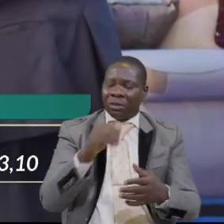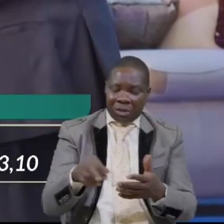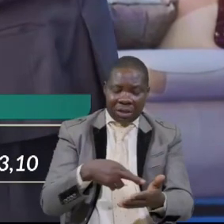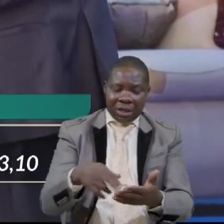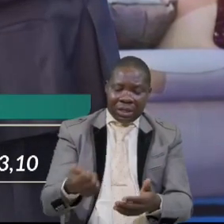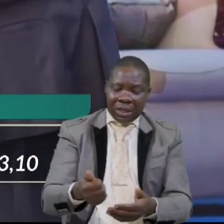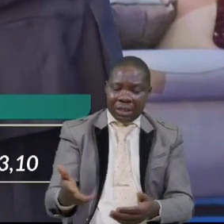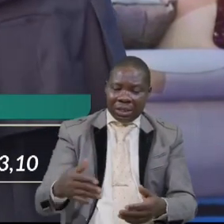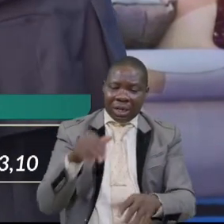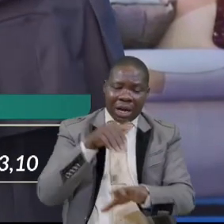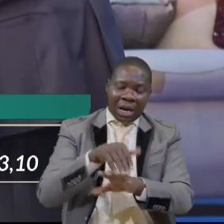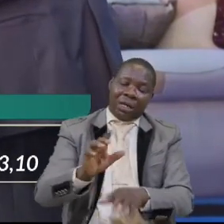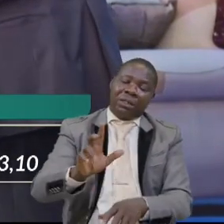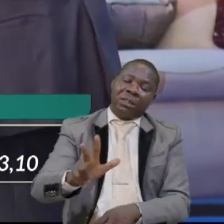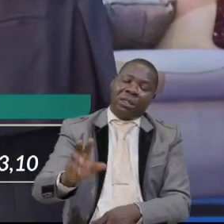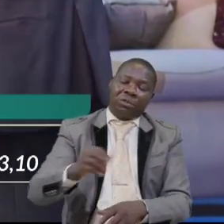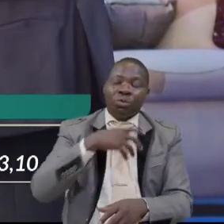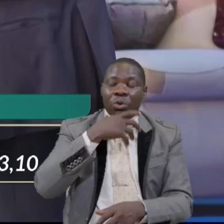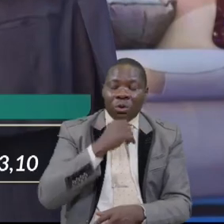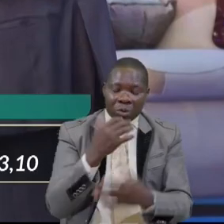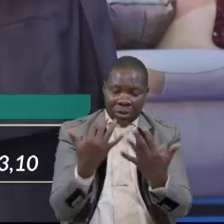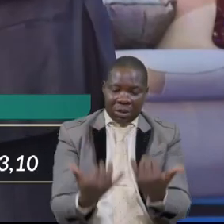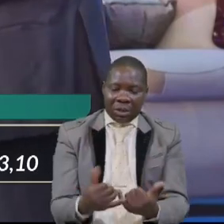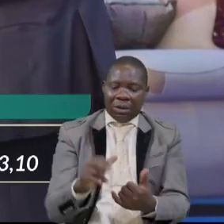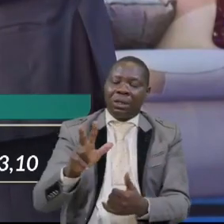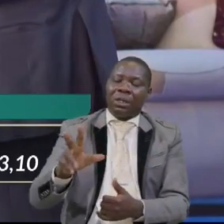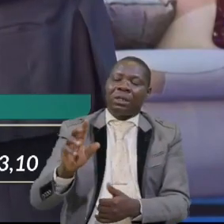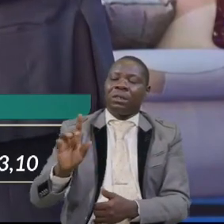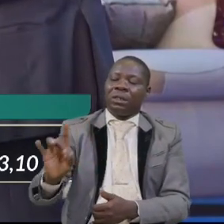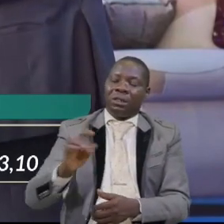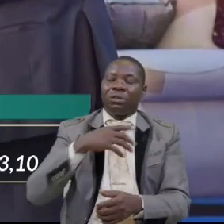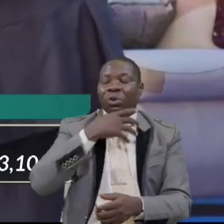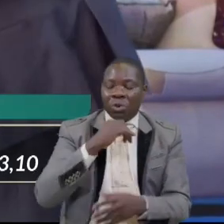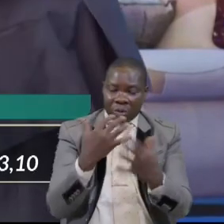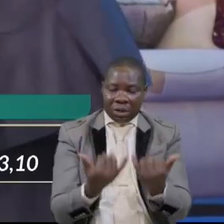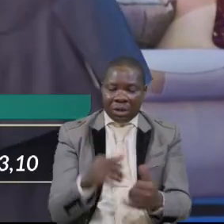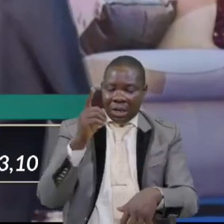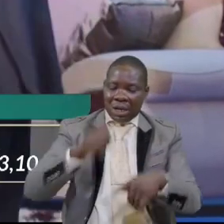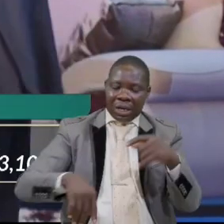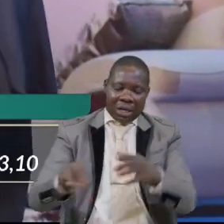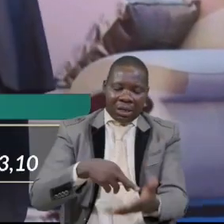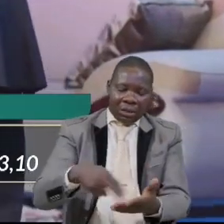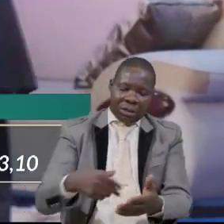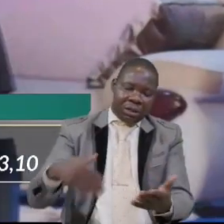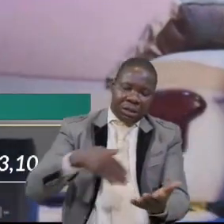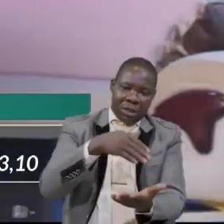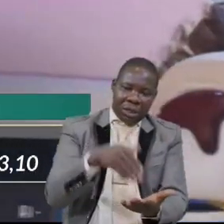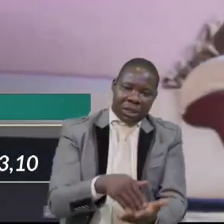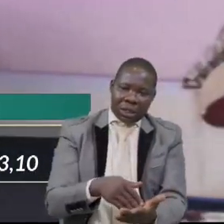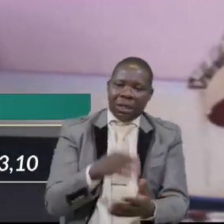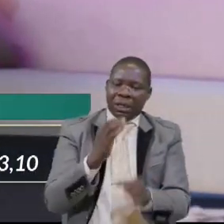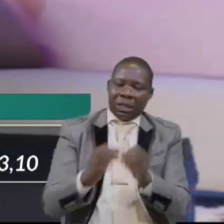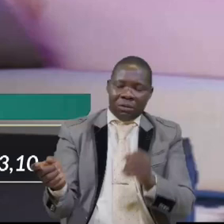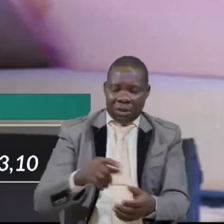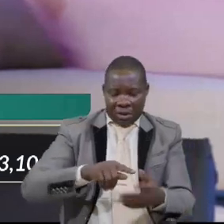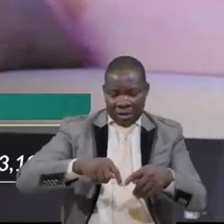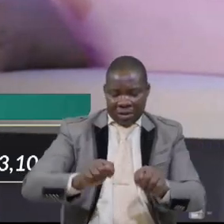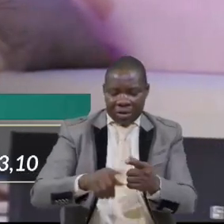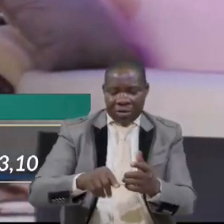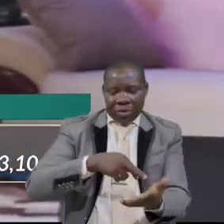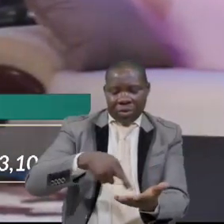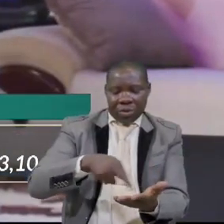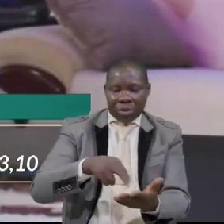vieux maintenant, à 38 ans. Et ils ne peuvent même plus rien lire. Et s'ils essaient de lire, même ce qu'ils